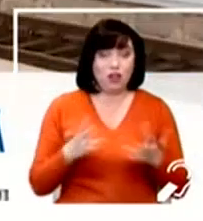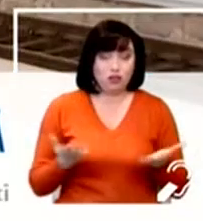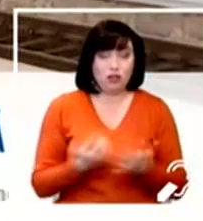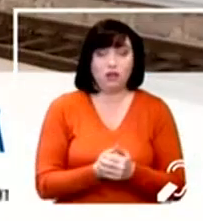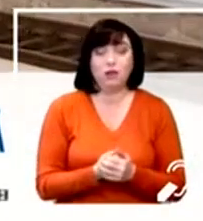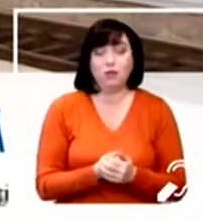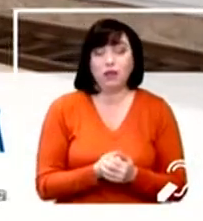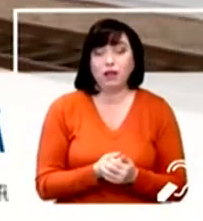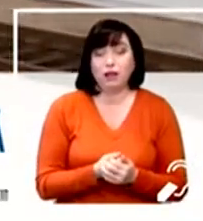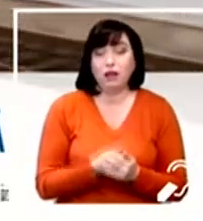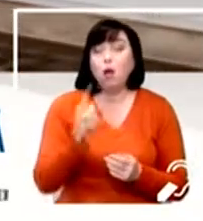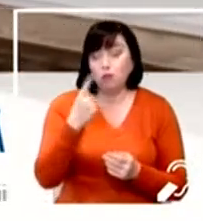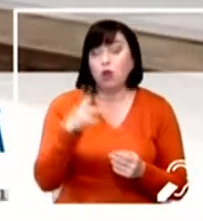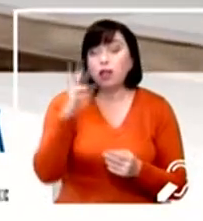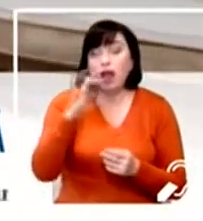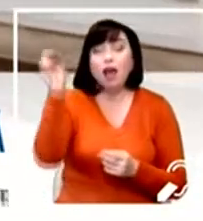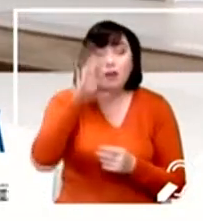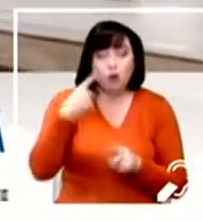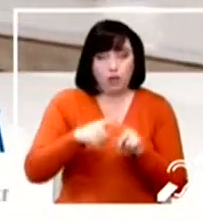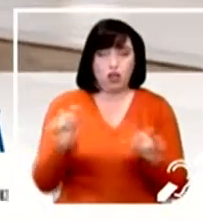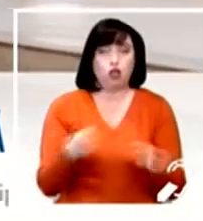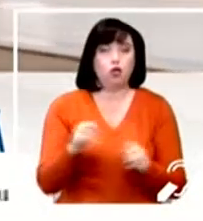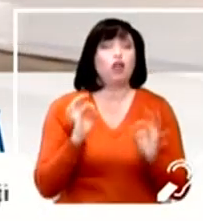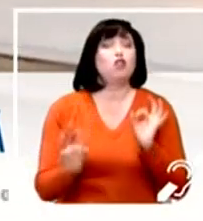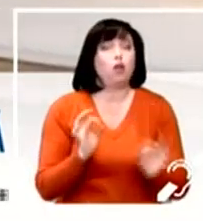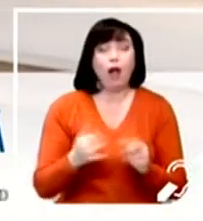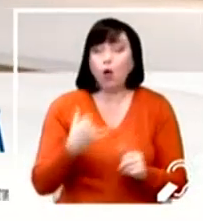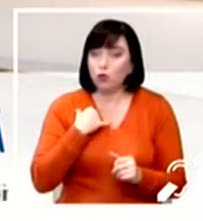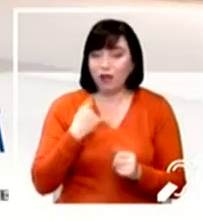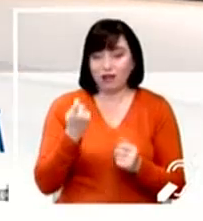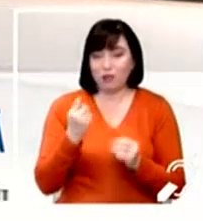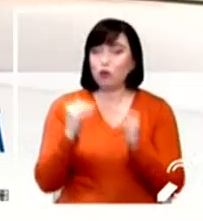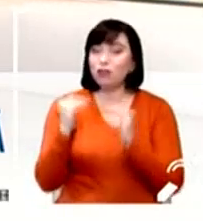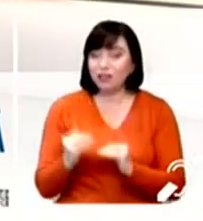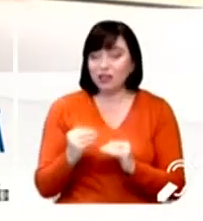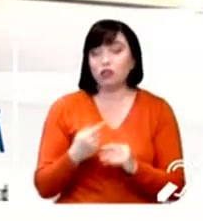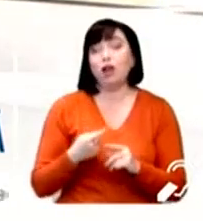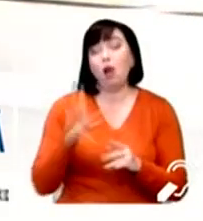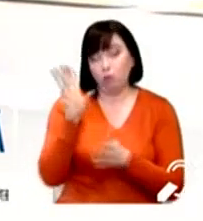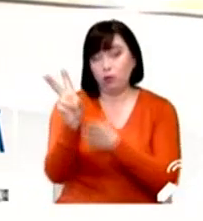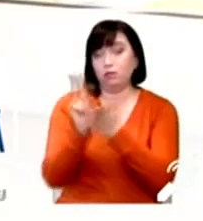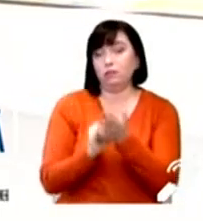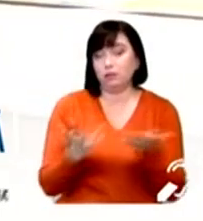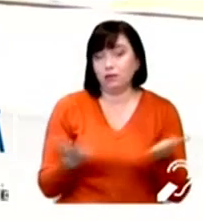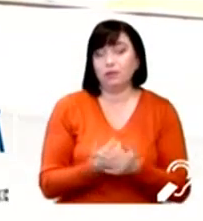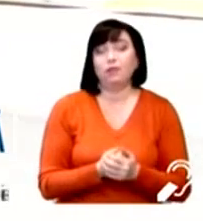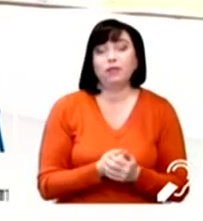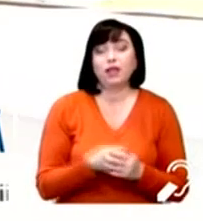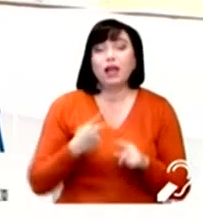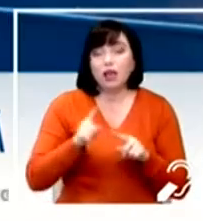condițiile noastre, pentru Europa asta e viteza normală. Evident, asta înseamnă alte perspective pentru